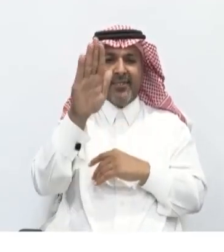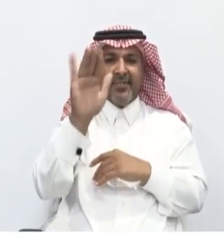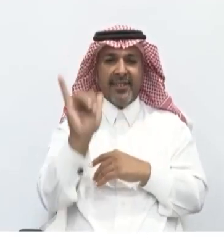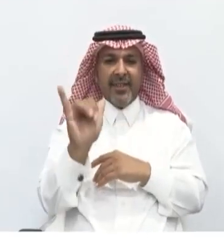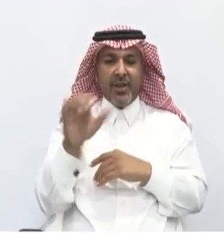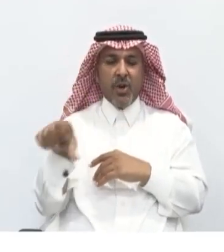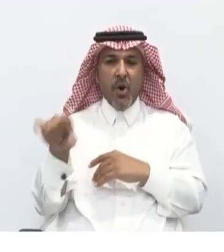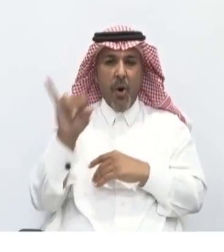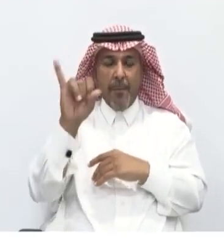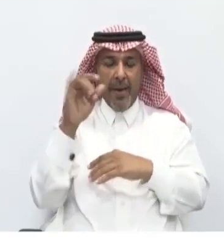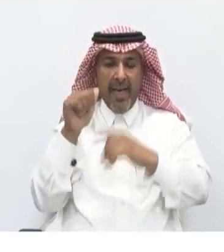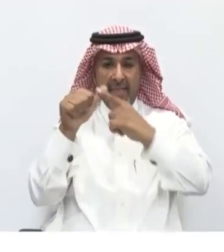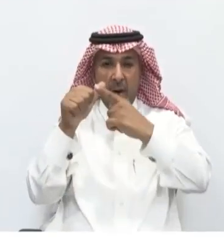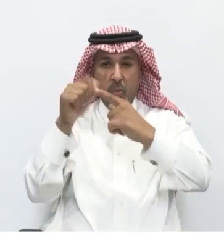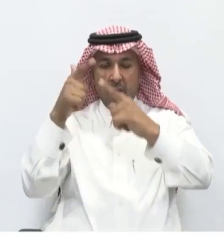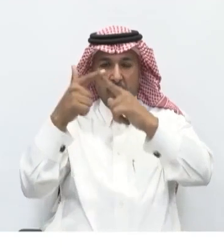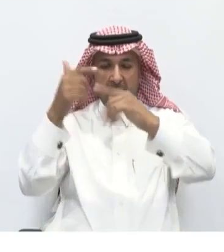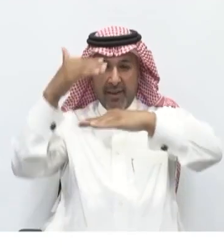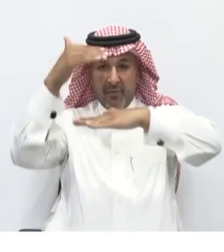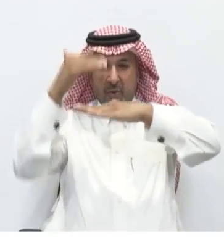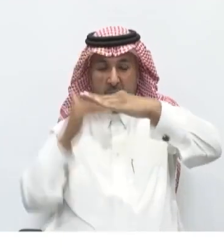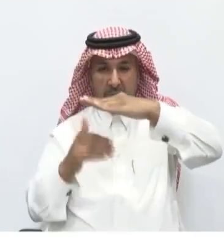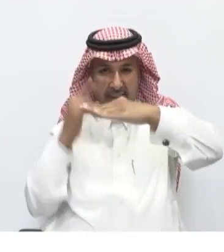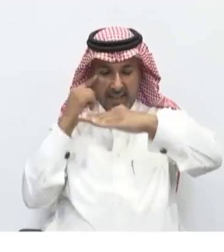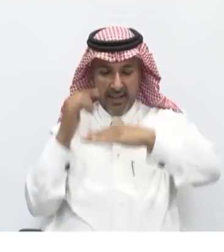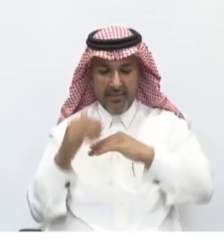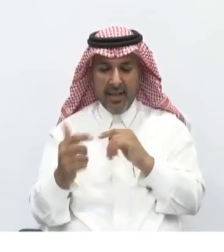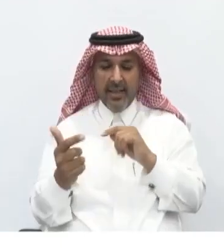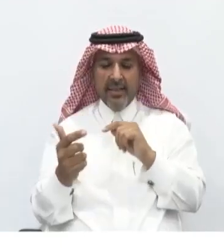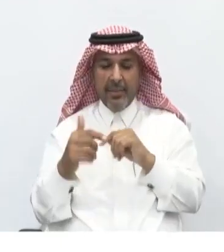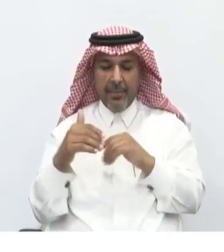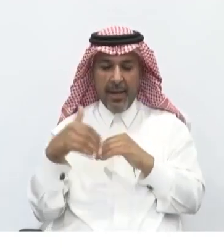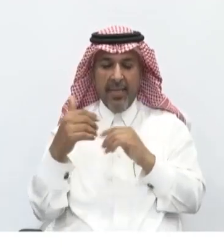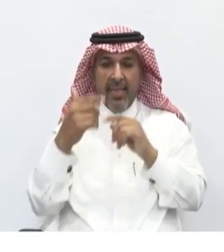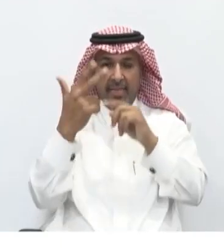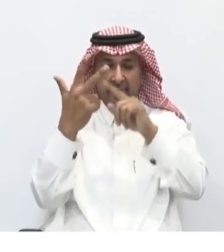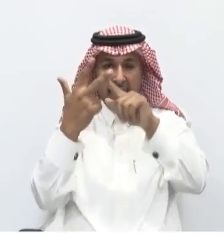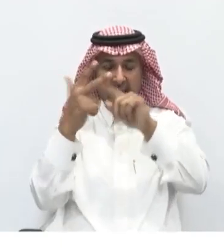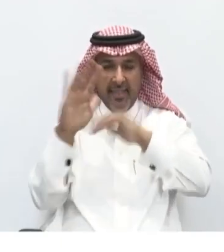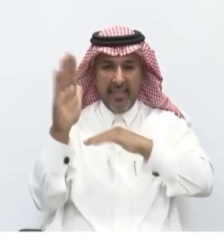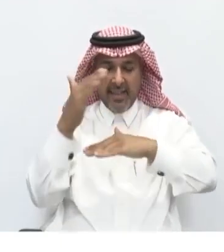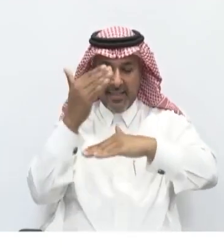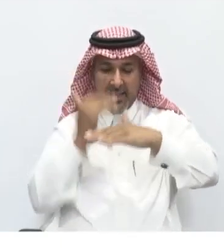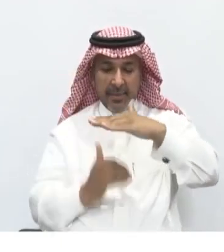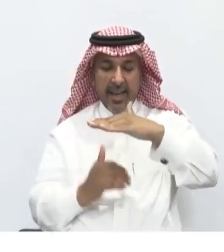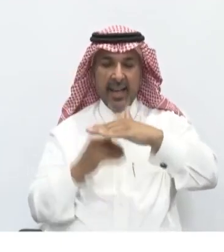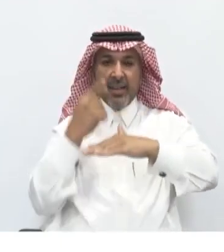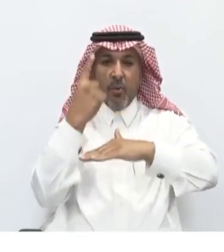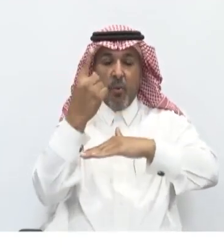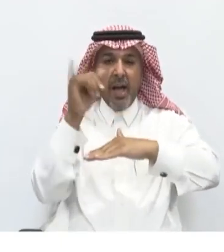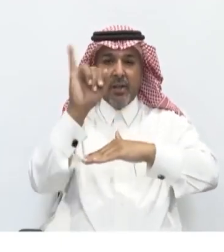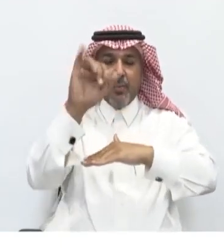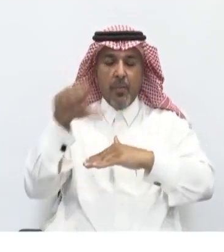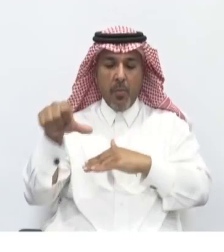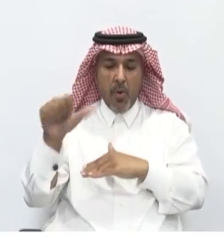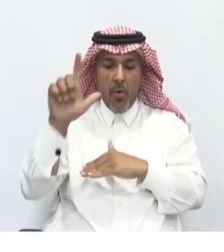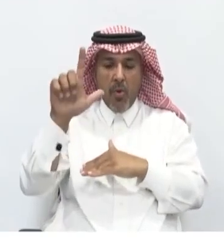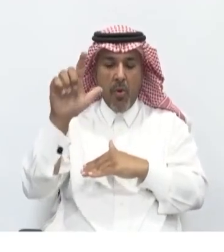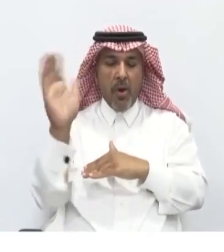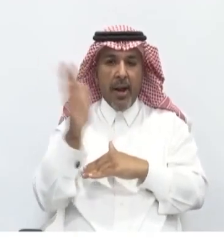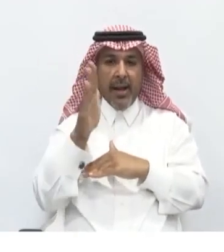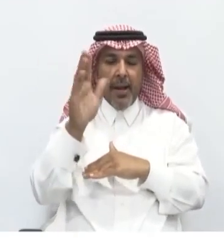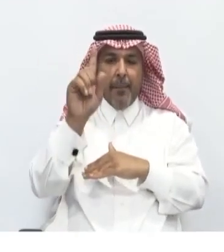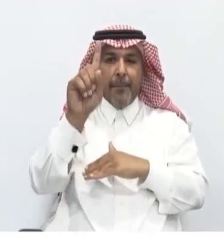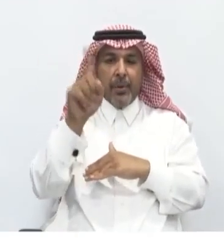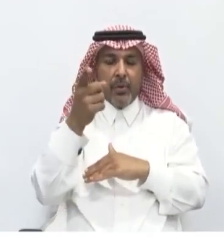هذا الكسر الثالث الكسر الرابع ايضا كانني ثبت البسط واحد مول من البروم قمت